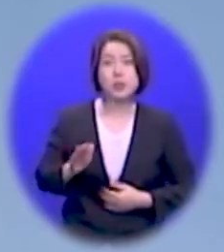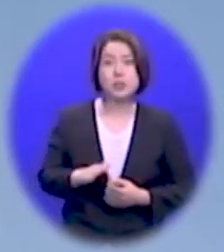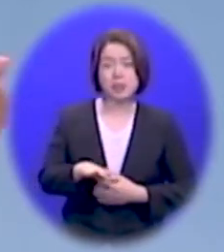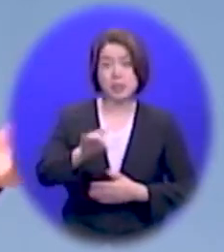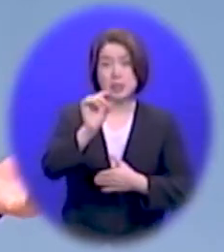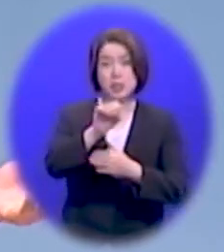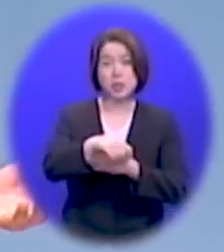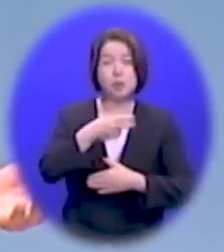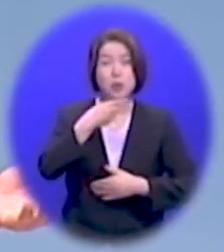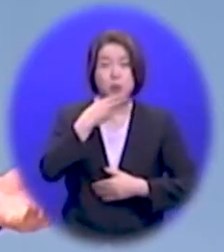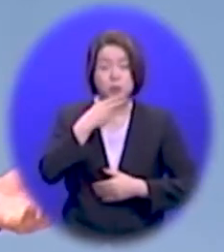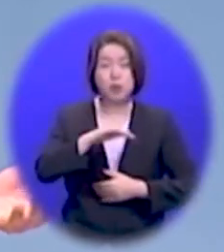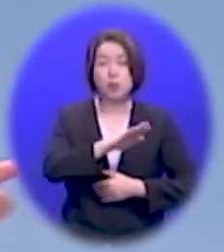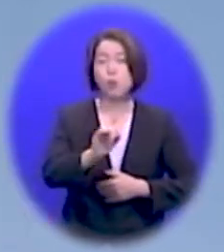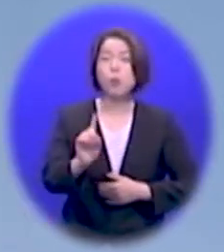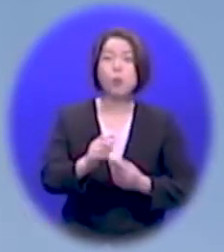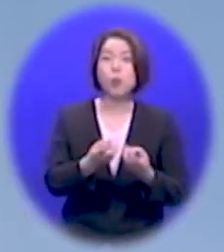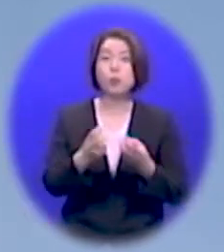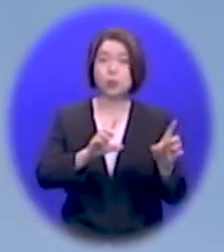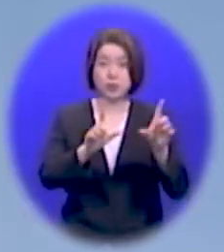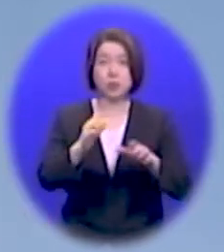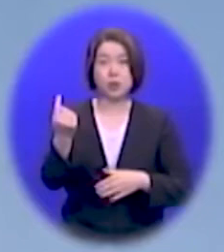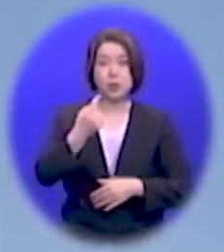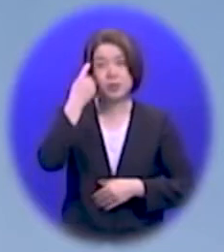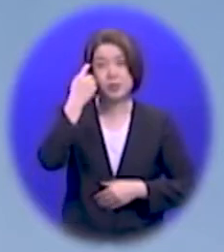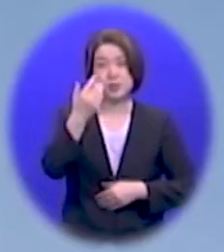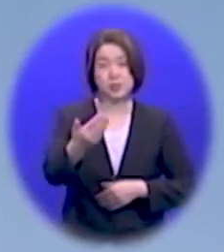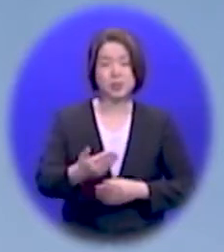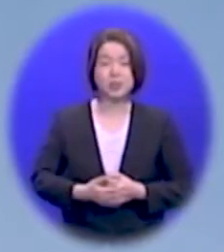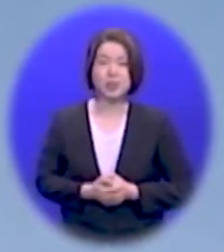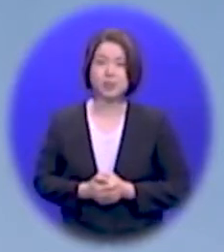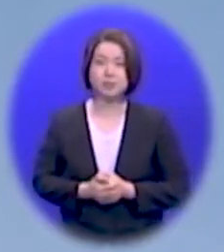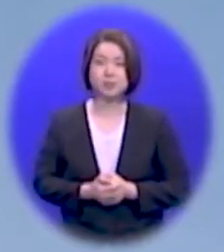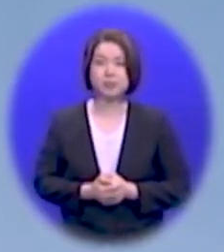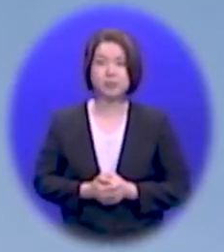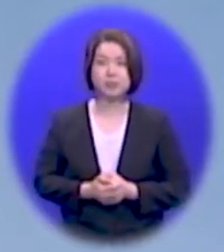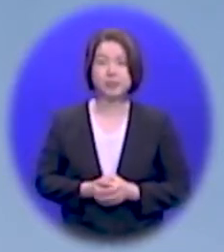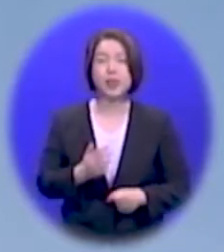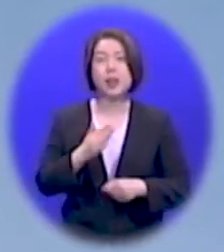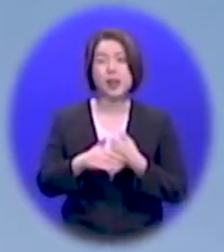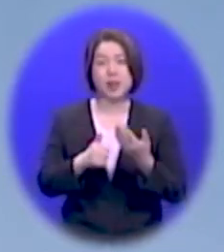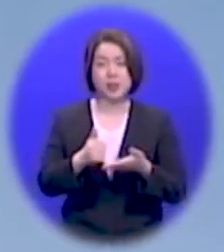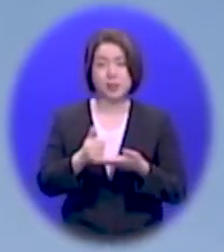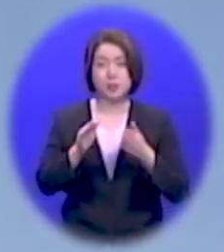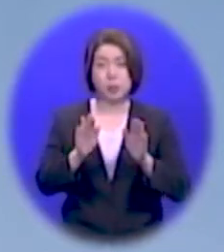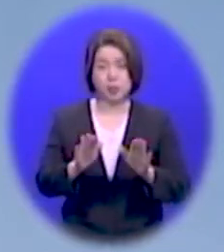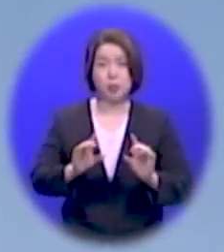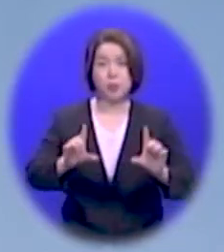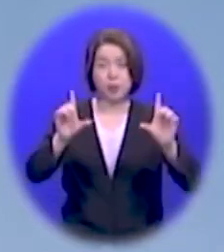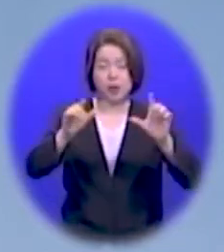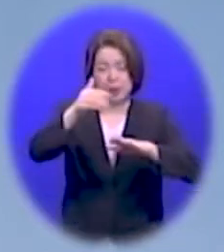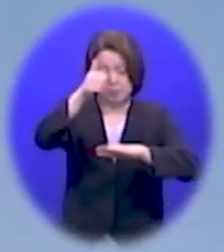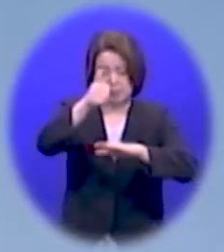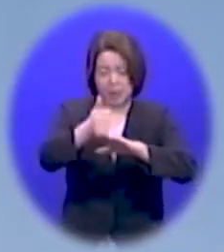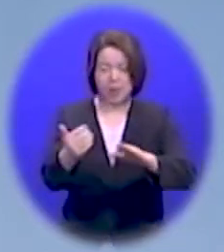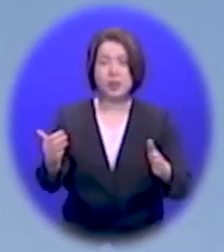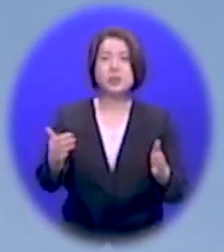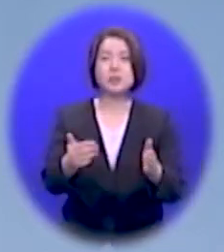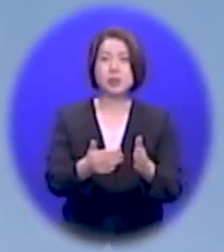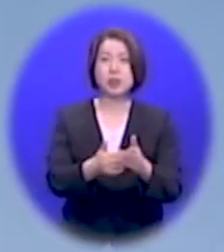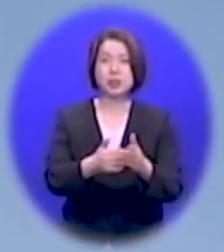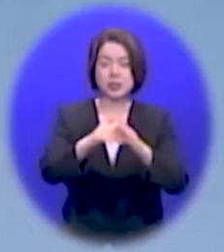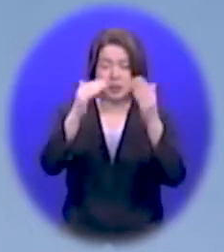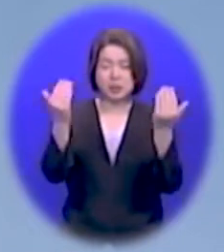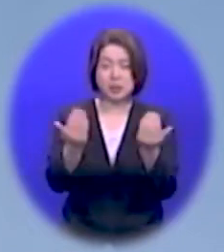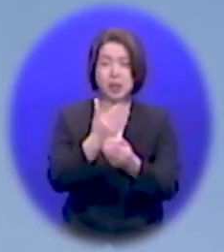열매가 없었으면 우리가 어떻게 살겠어요 하나님 올해 마지막 까지도 다